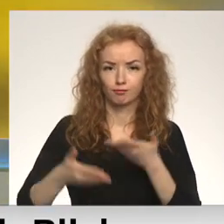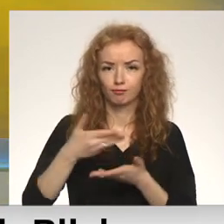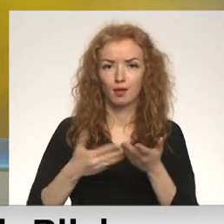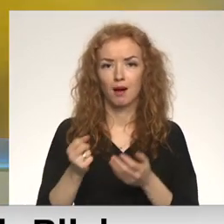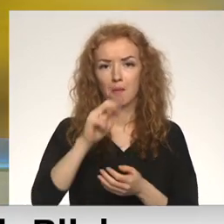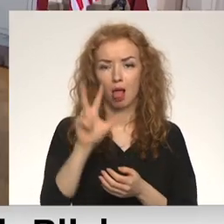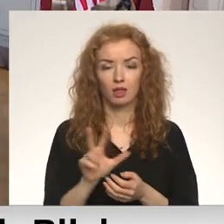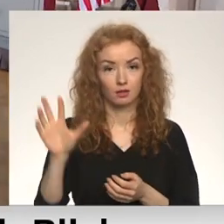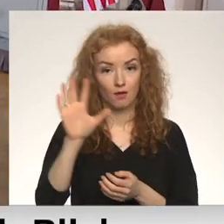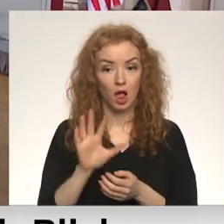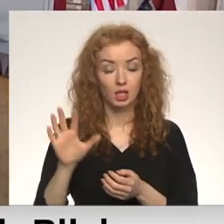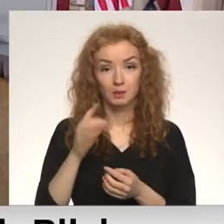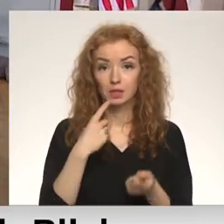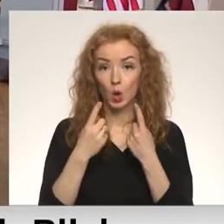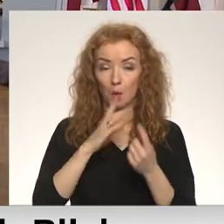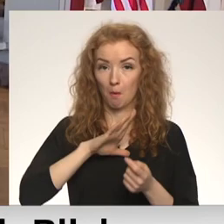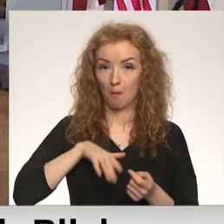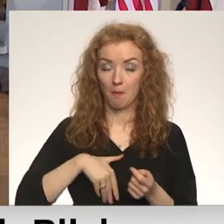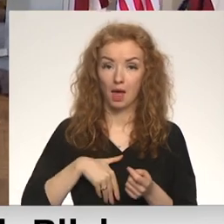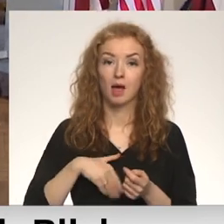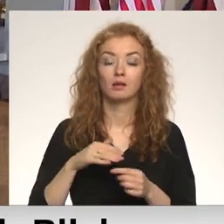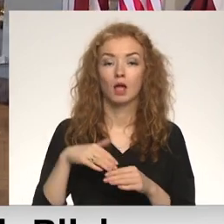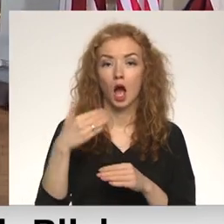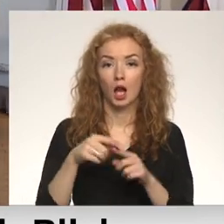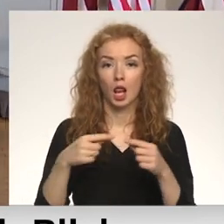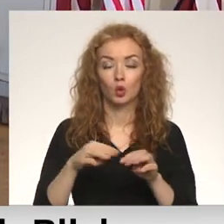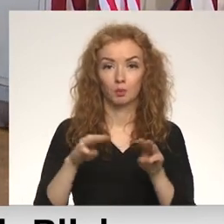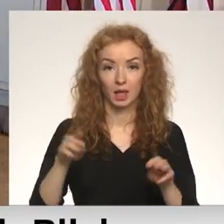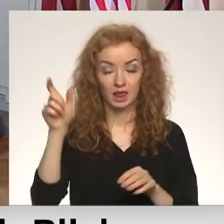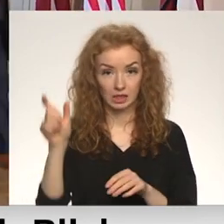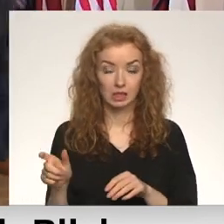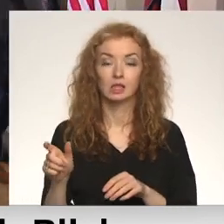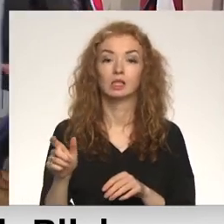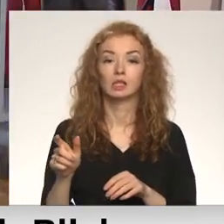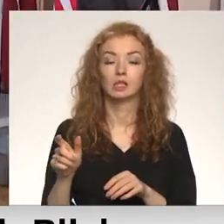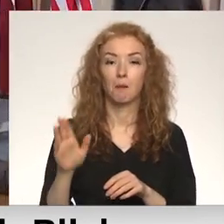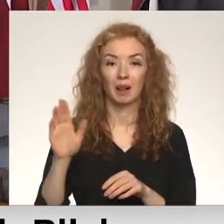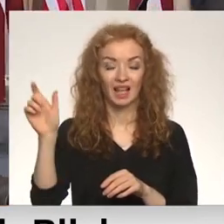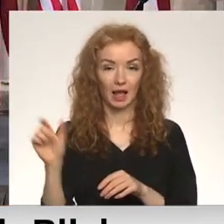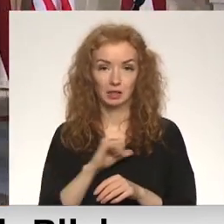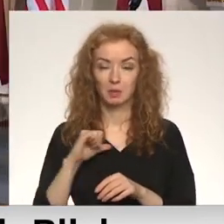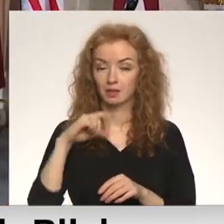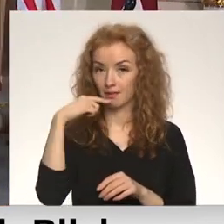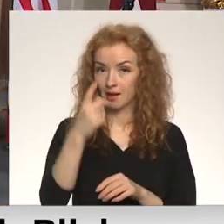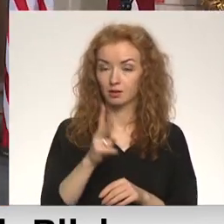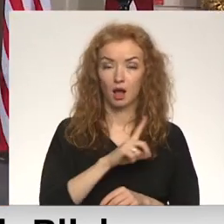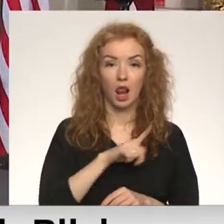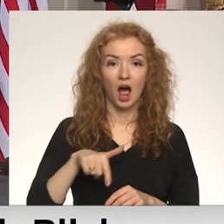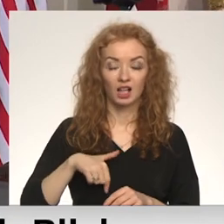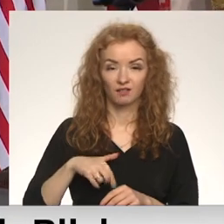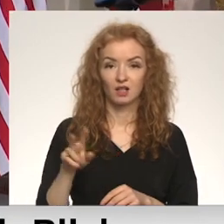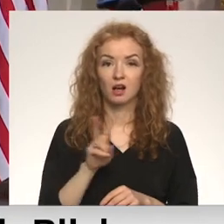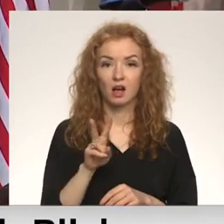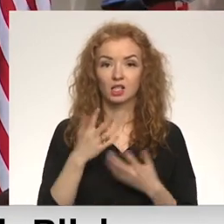valstīm. Pēc sarunas ar ārlietu ministru Edgaru Rinkeviču, Antonijs Blinkens uzsvēra, ka Latvija, kas